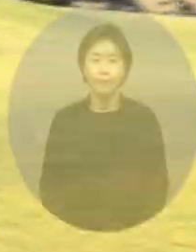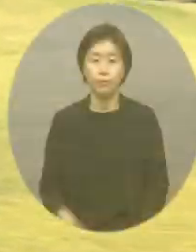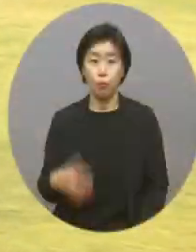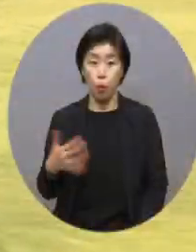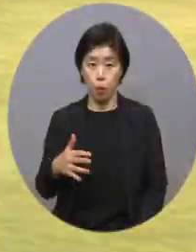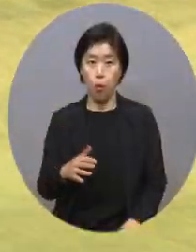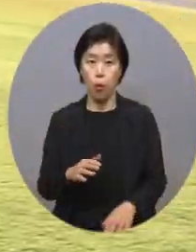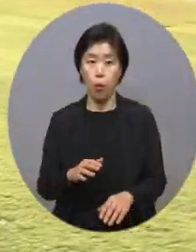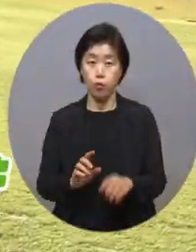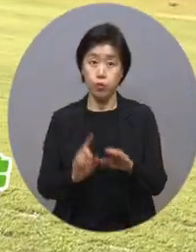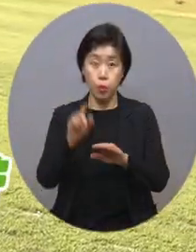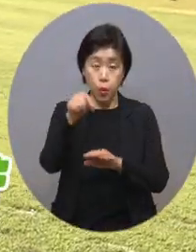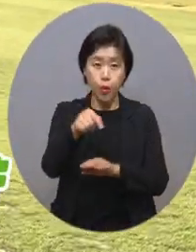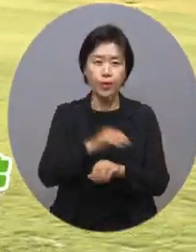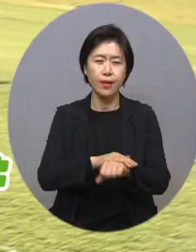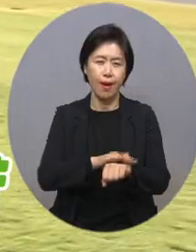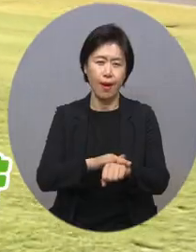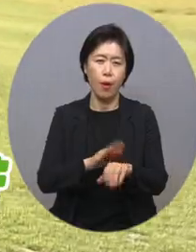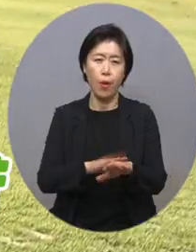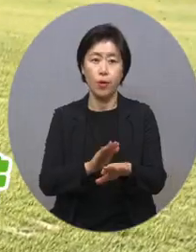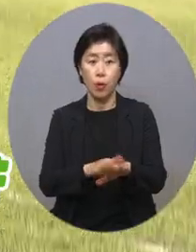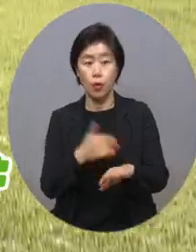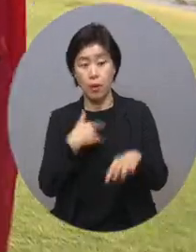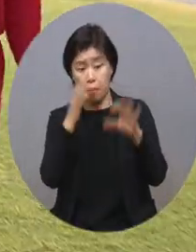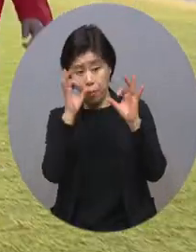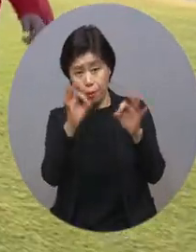아, 일단 올라갔습니다. 왼쪽을 봤죠, 많이.